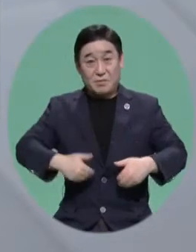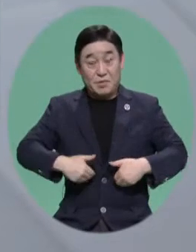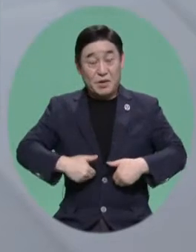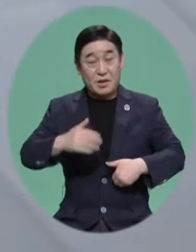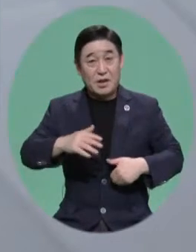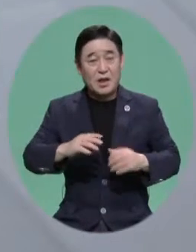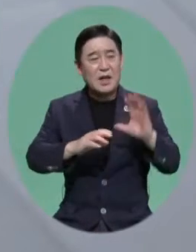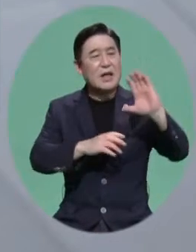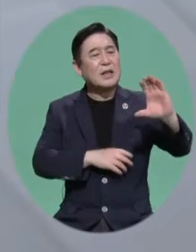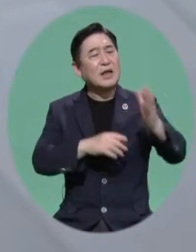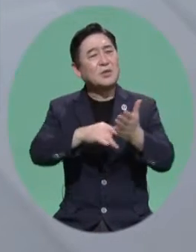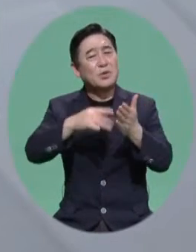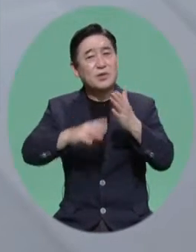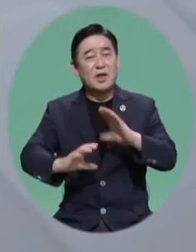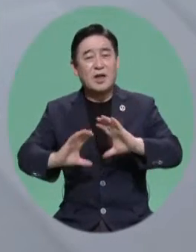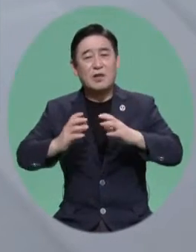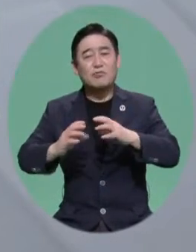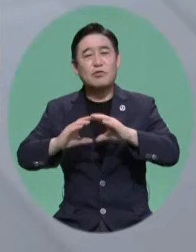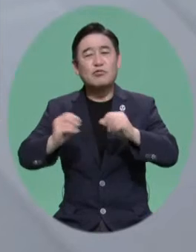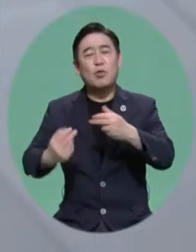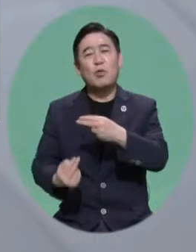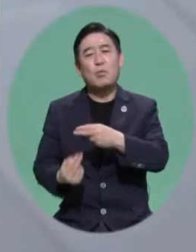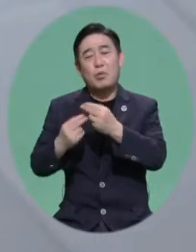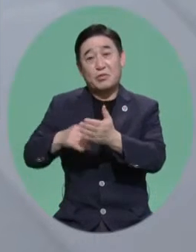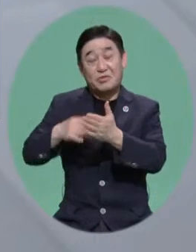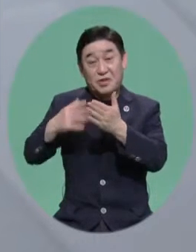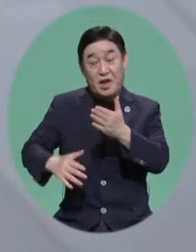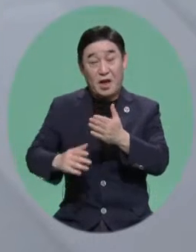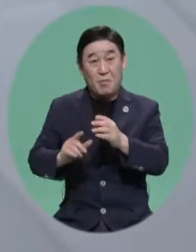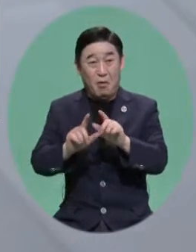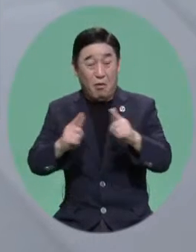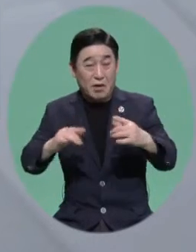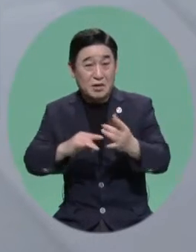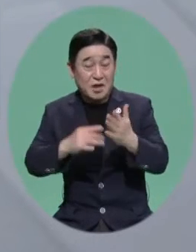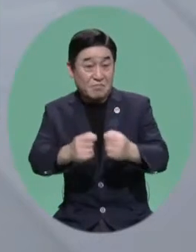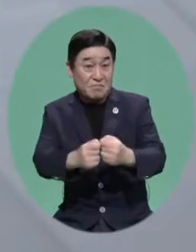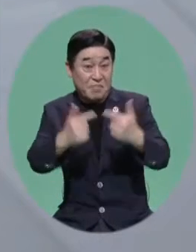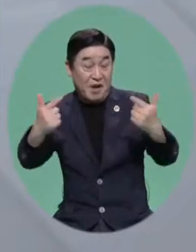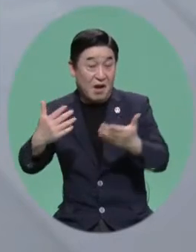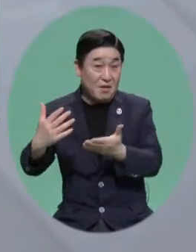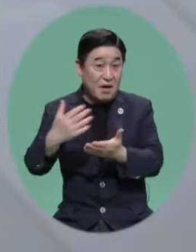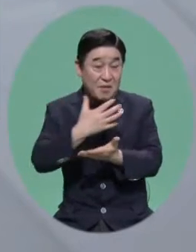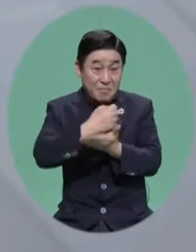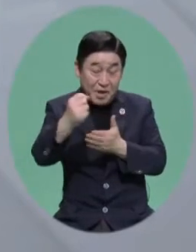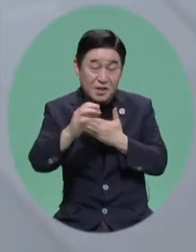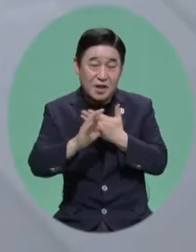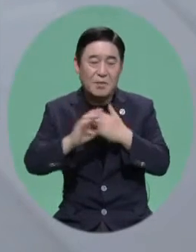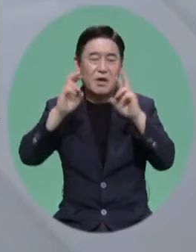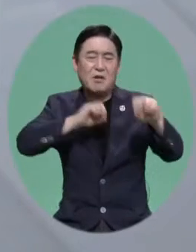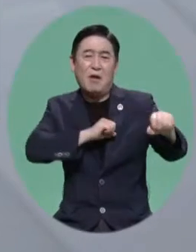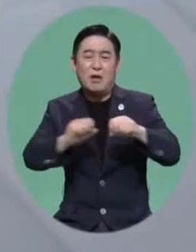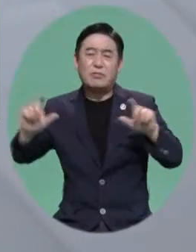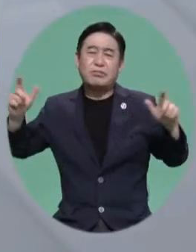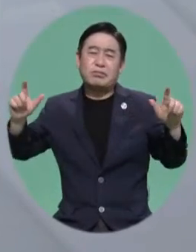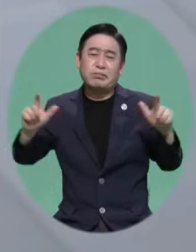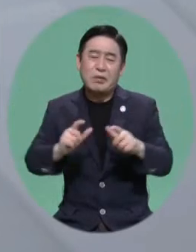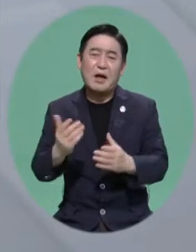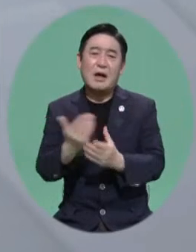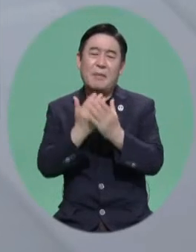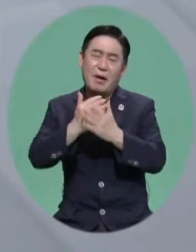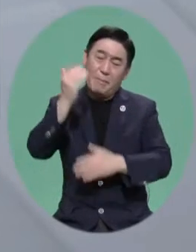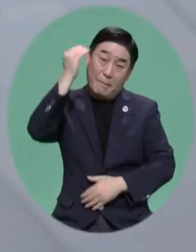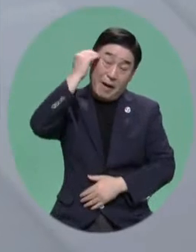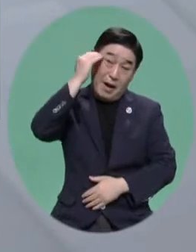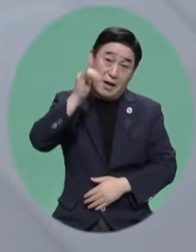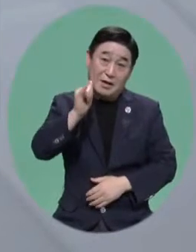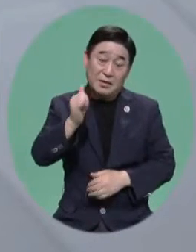다 또 국토 보유세 다 이렇게 해서 중세를 하게 되면 결국은 기업 활동이 위축되고 성장에 지장을